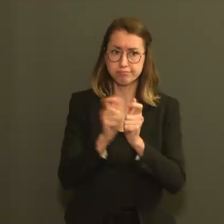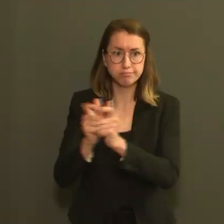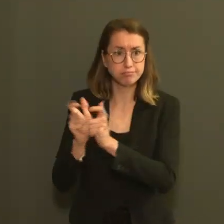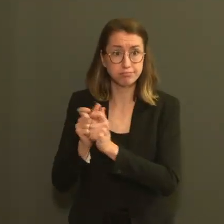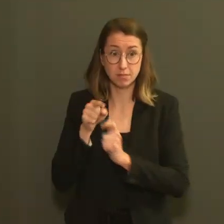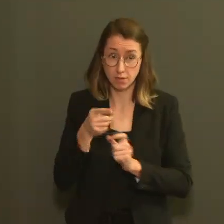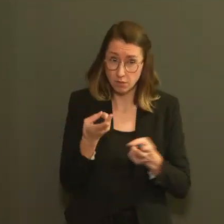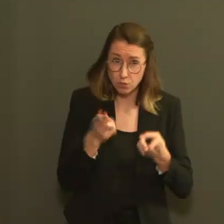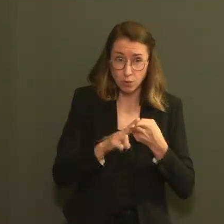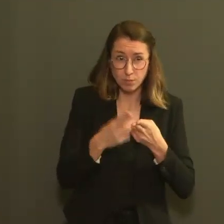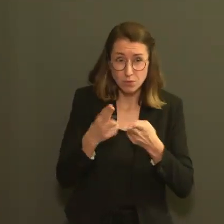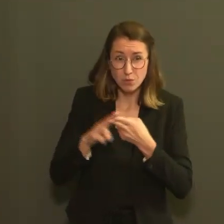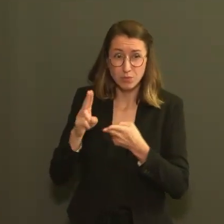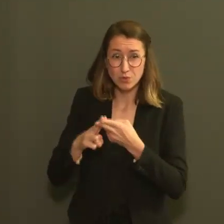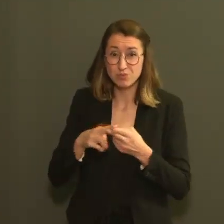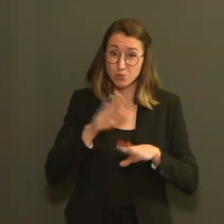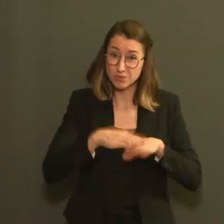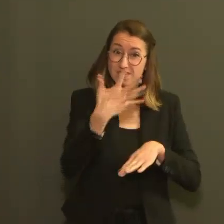5 jours.